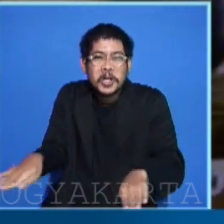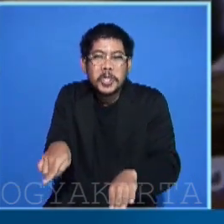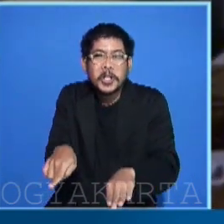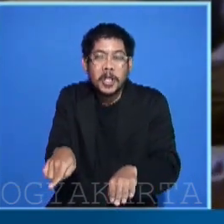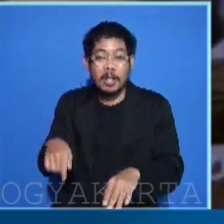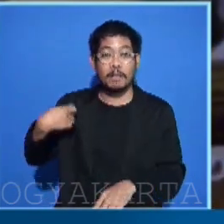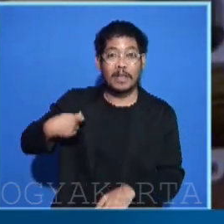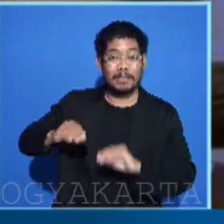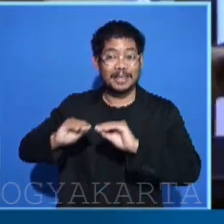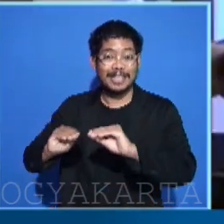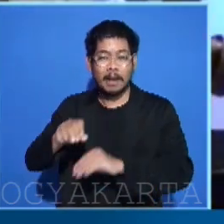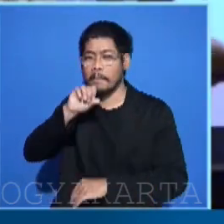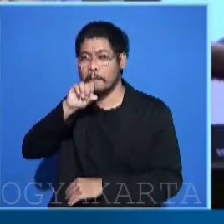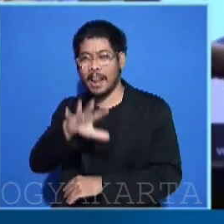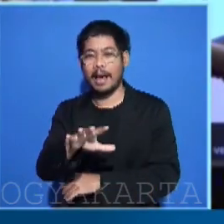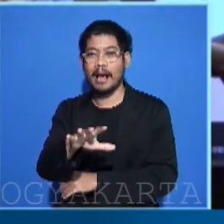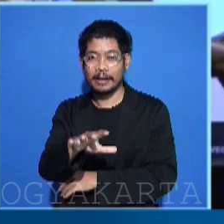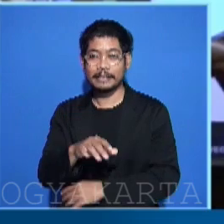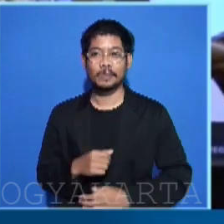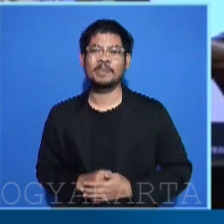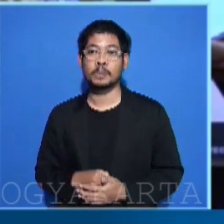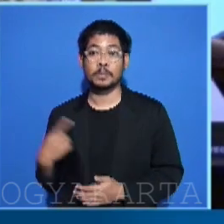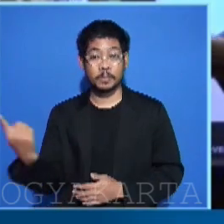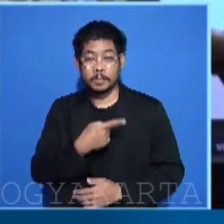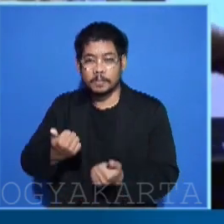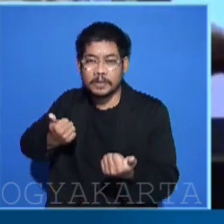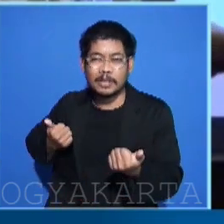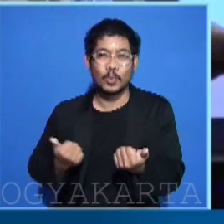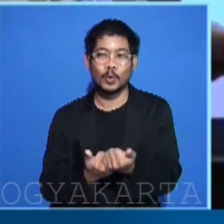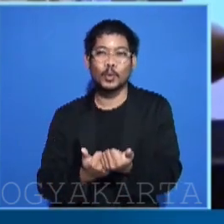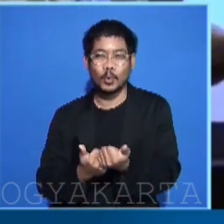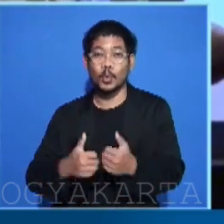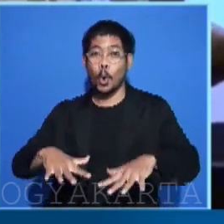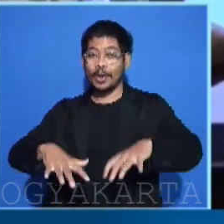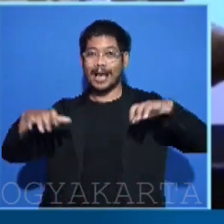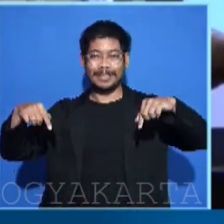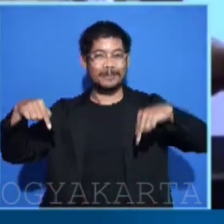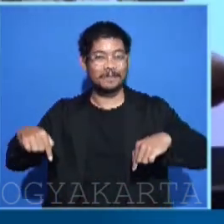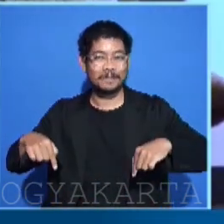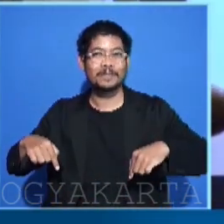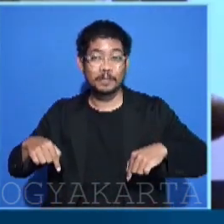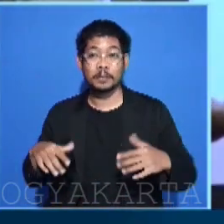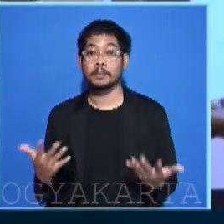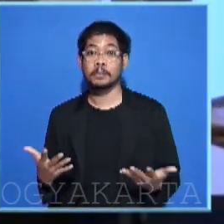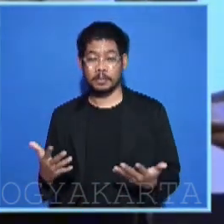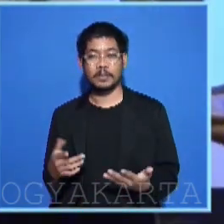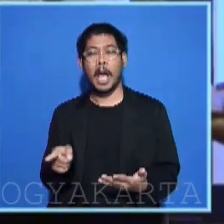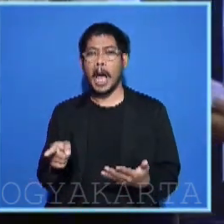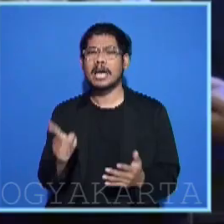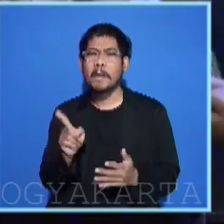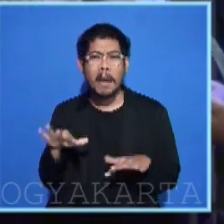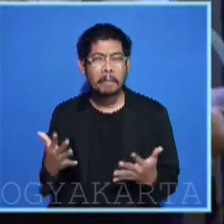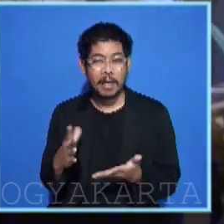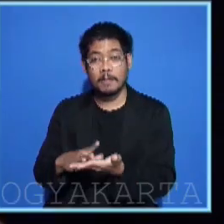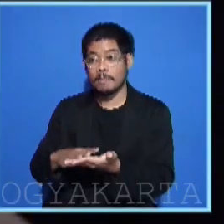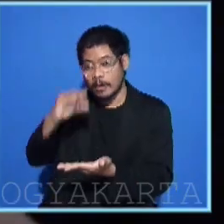Iwan Syahril mengungkapkan, pihaknya sangat mendukung acara konferensi ini. Menurutnya hal ini merupakan ajang belajar untuk mendapatkan